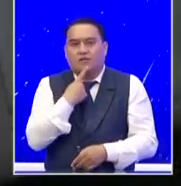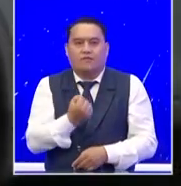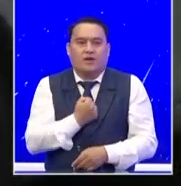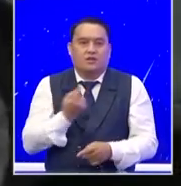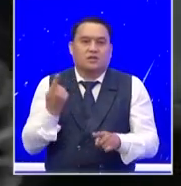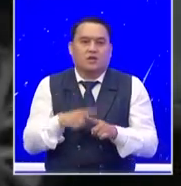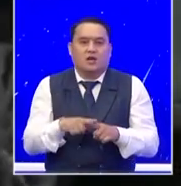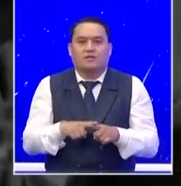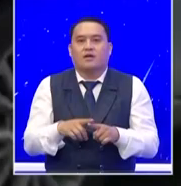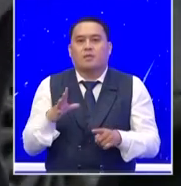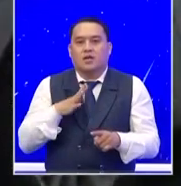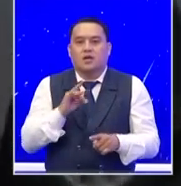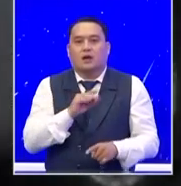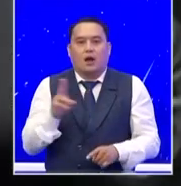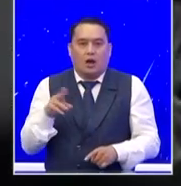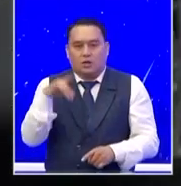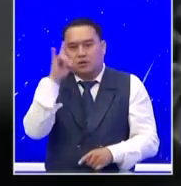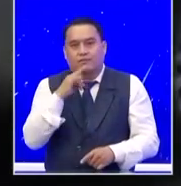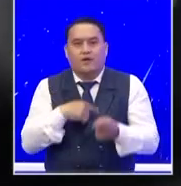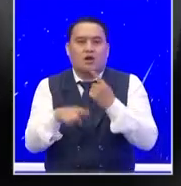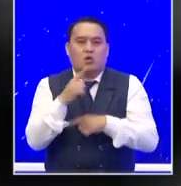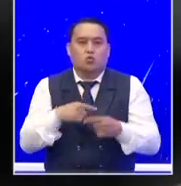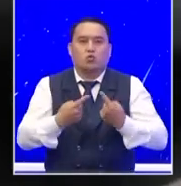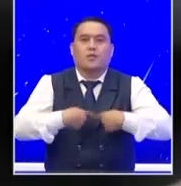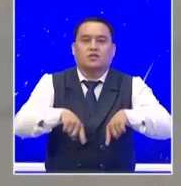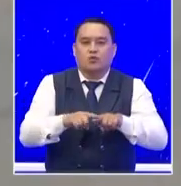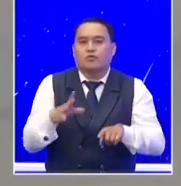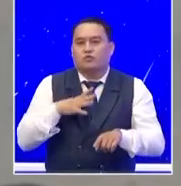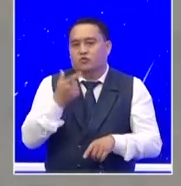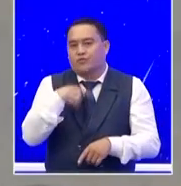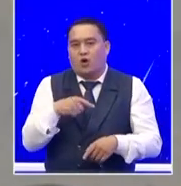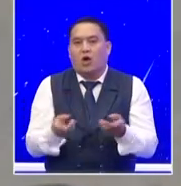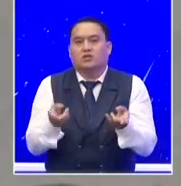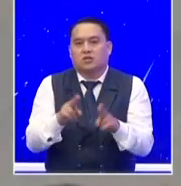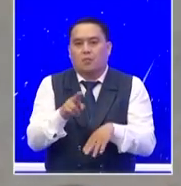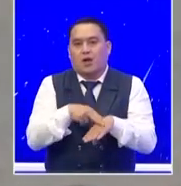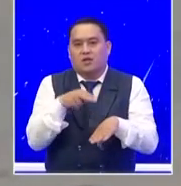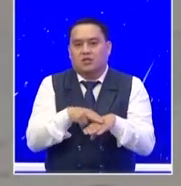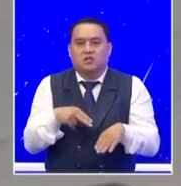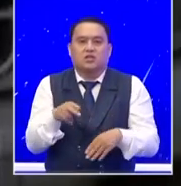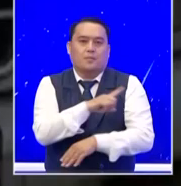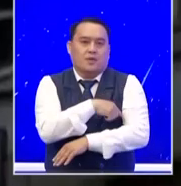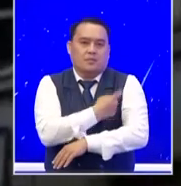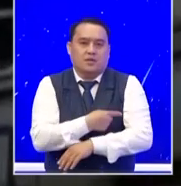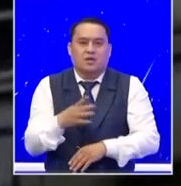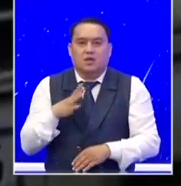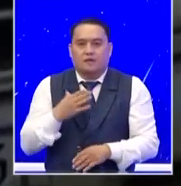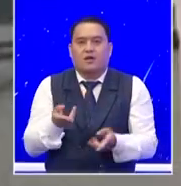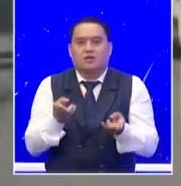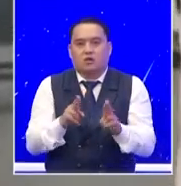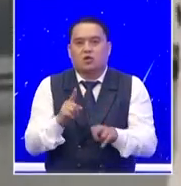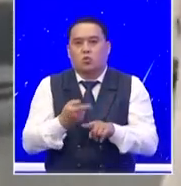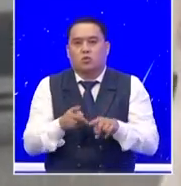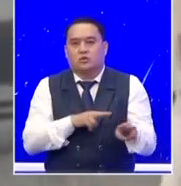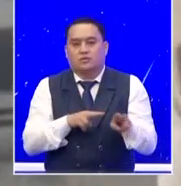военная техника вооруженных сил Республики Казахстан вернулись на базу. На своих постах остались сотрудники полиции, а также медперсонал,